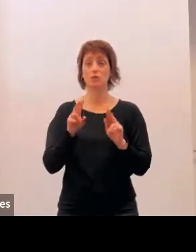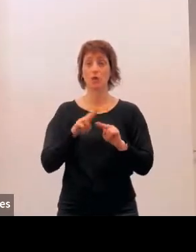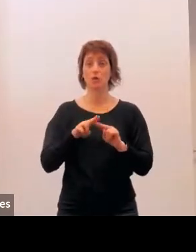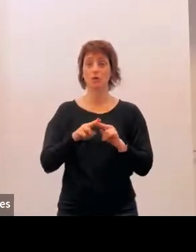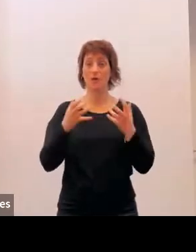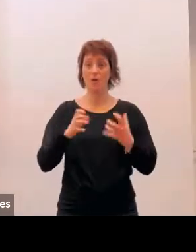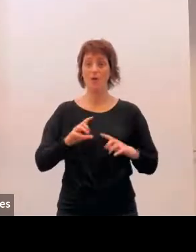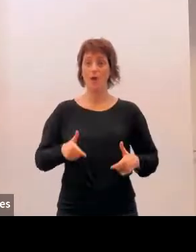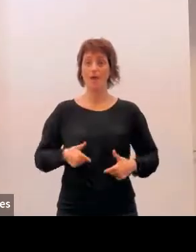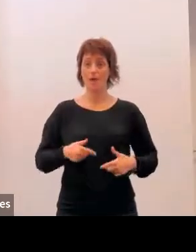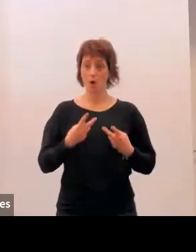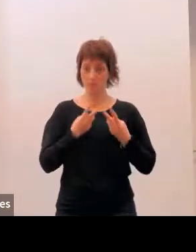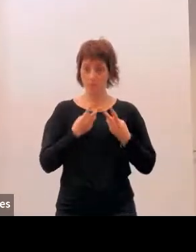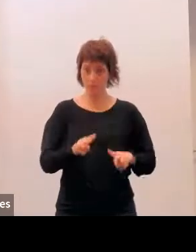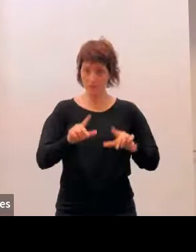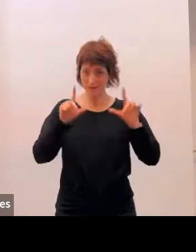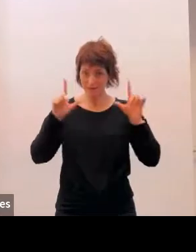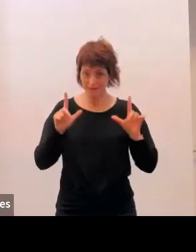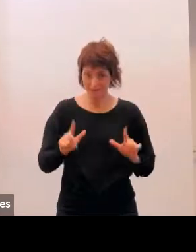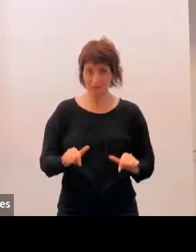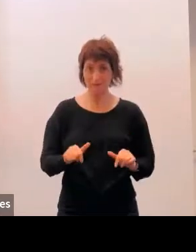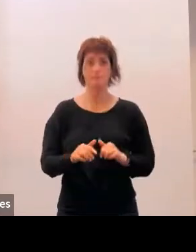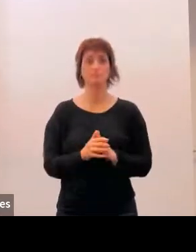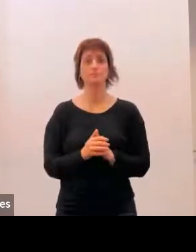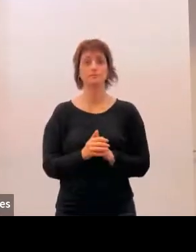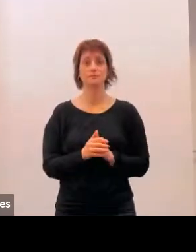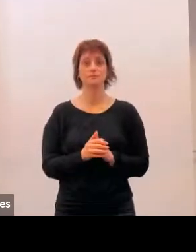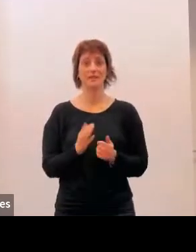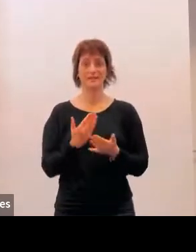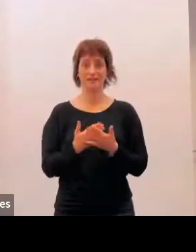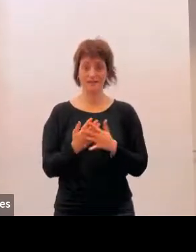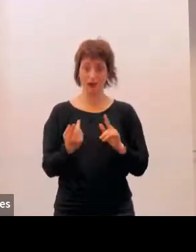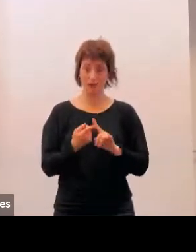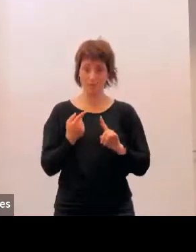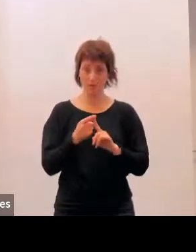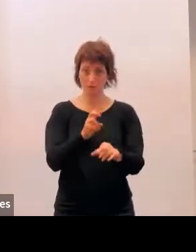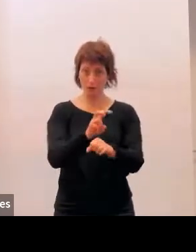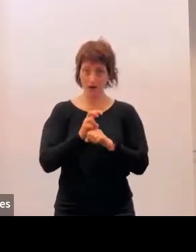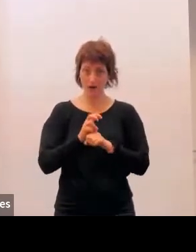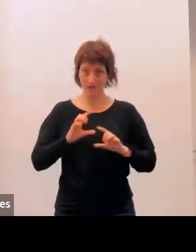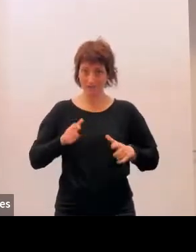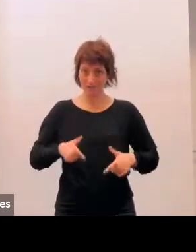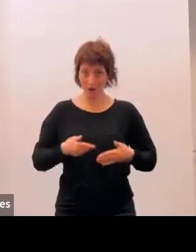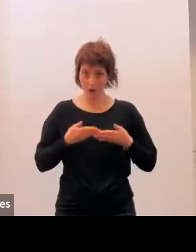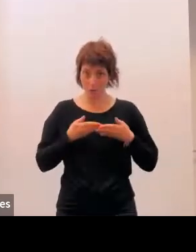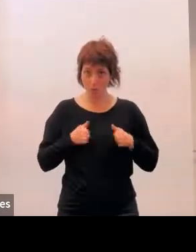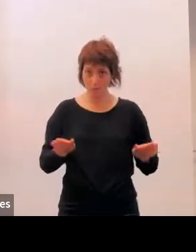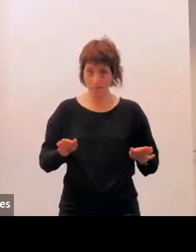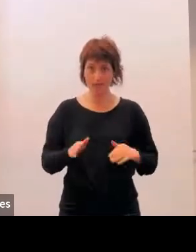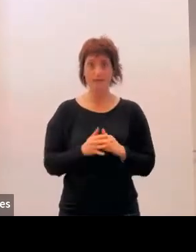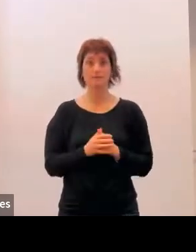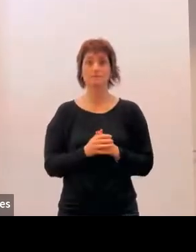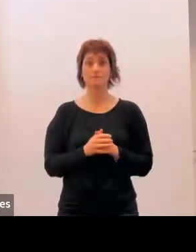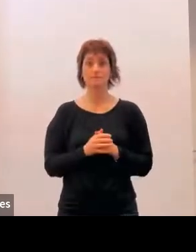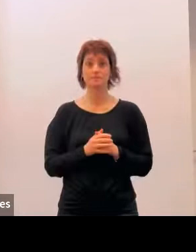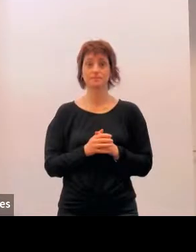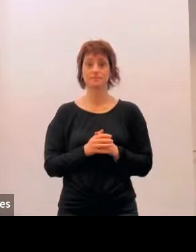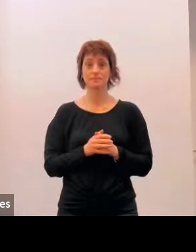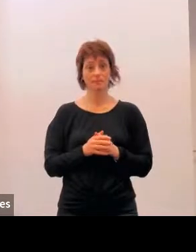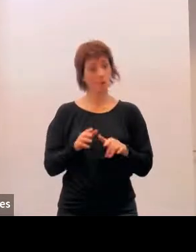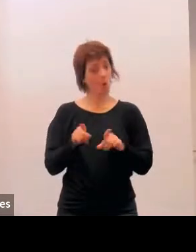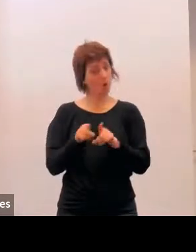soit présente. C'est un enjeu absolument majeur. Et il en ira de même